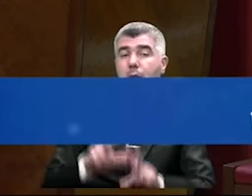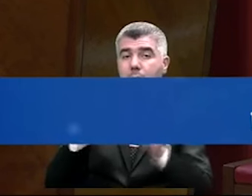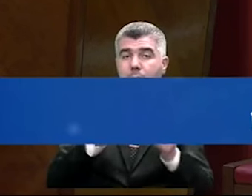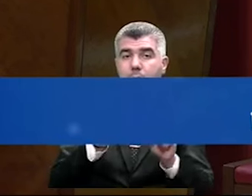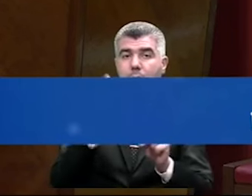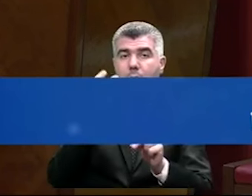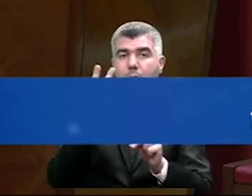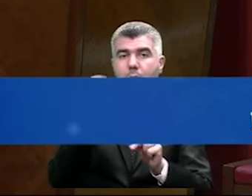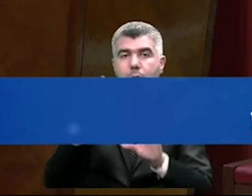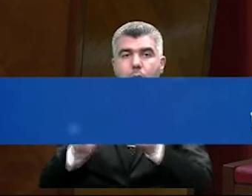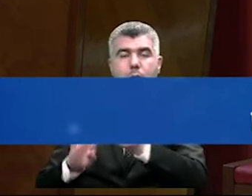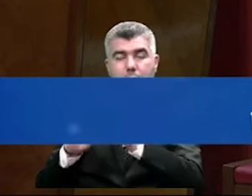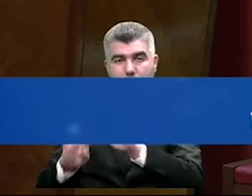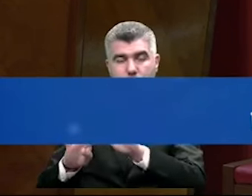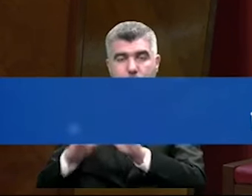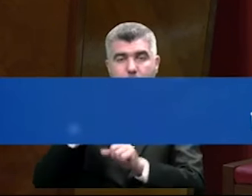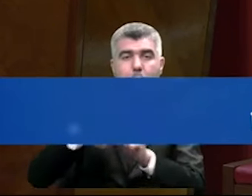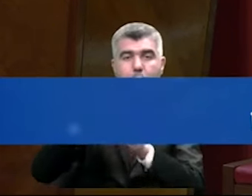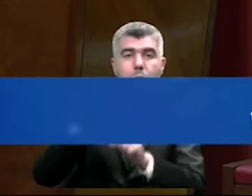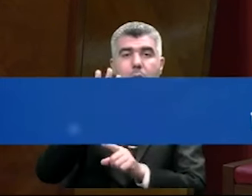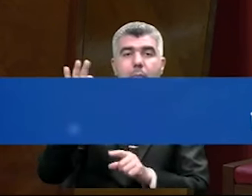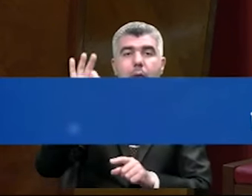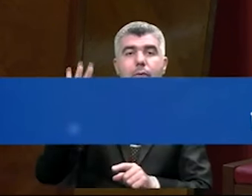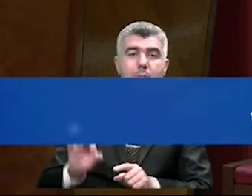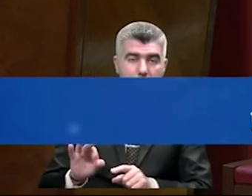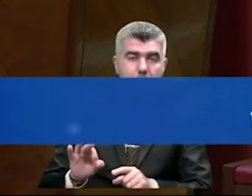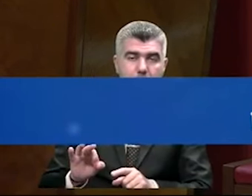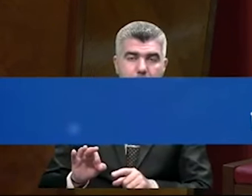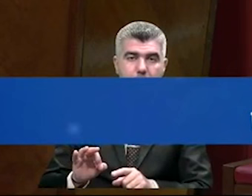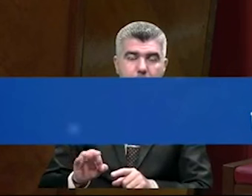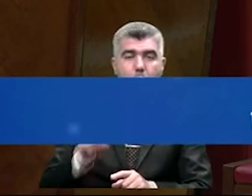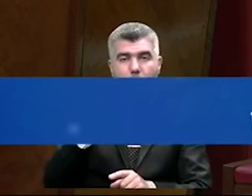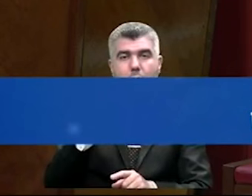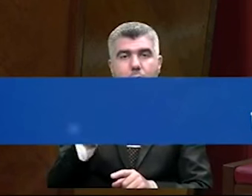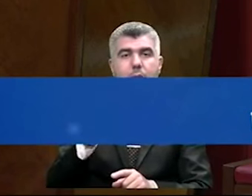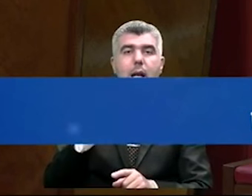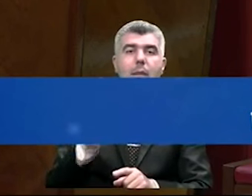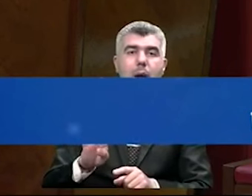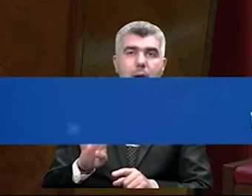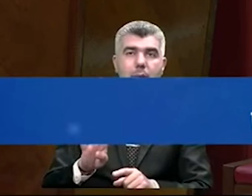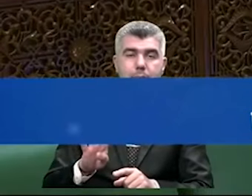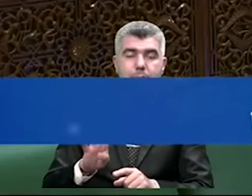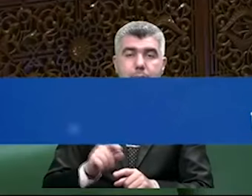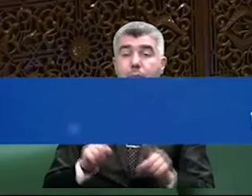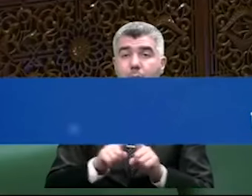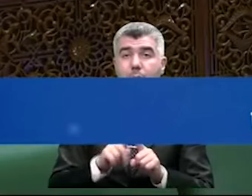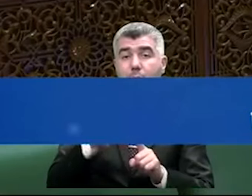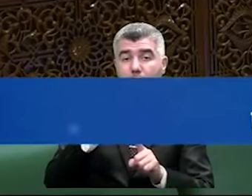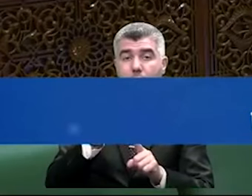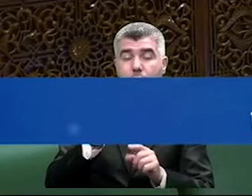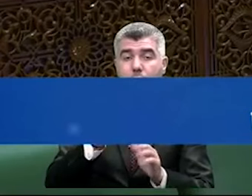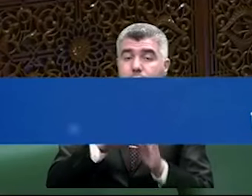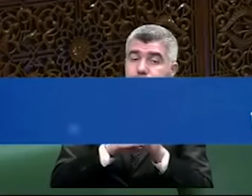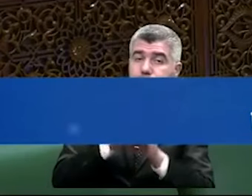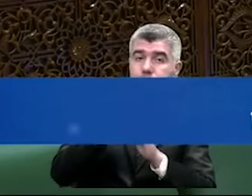2019 عننا زياده ديال 40% يعني تزاد ب 1.4 مع العلم انه كان وصل للحد